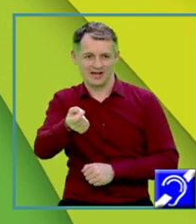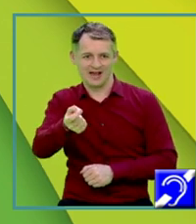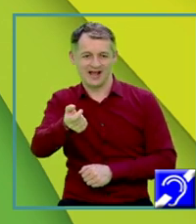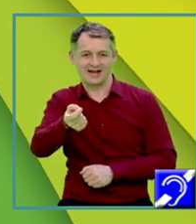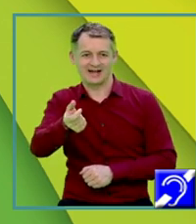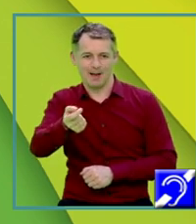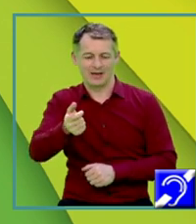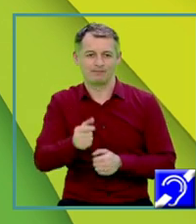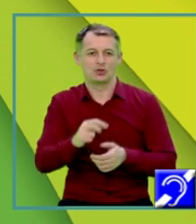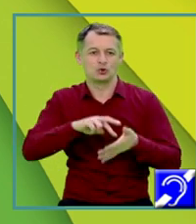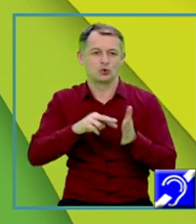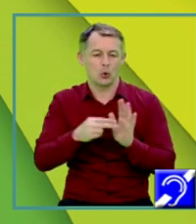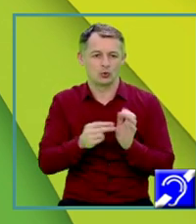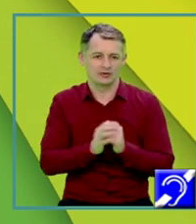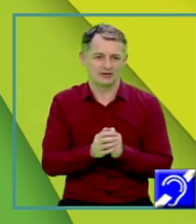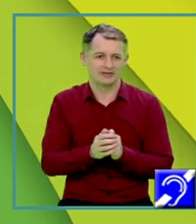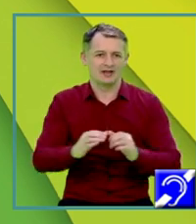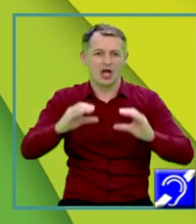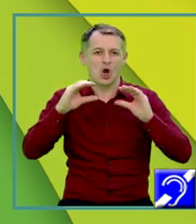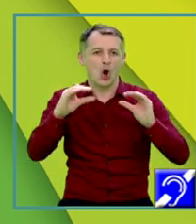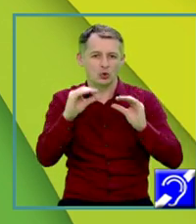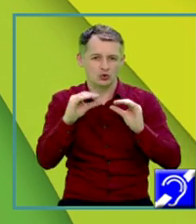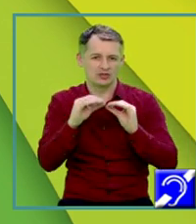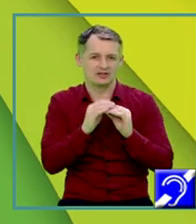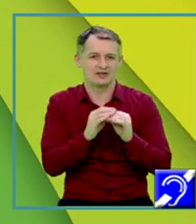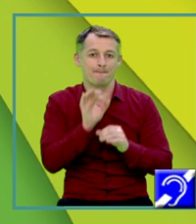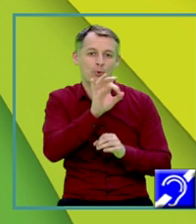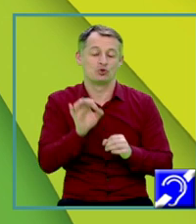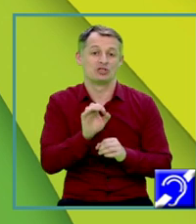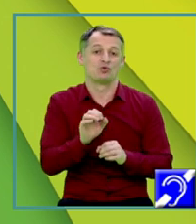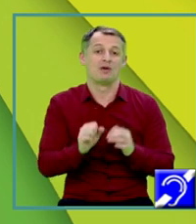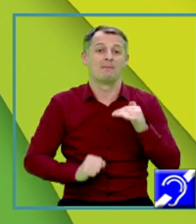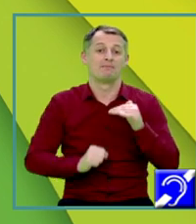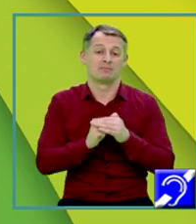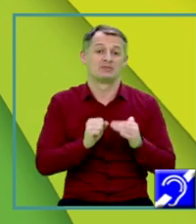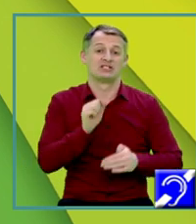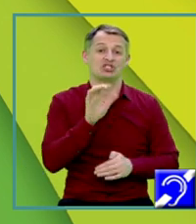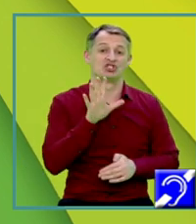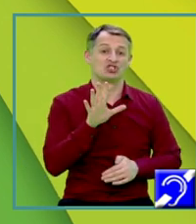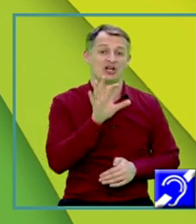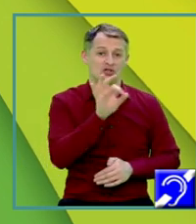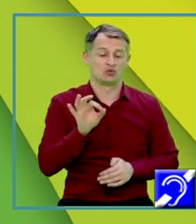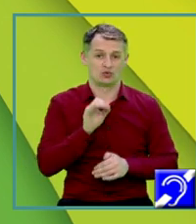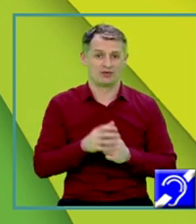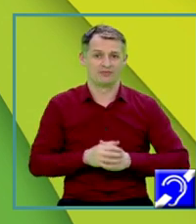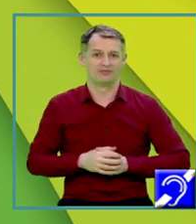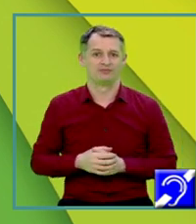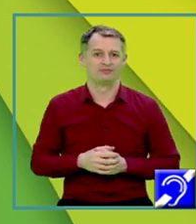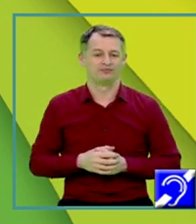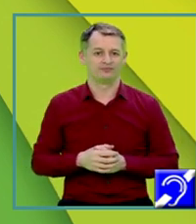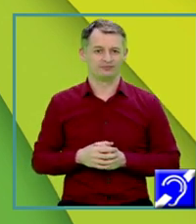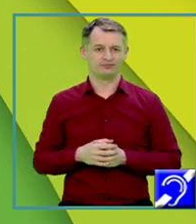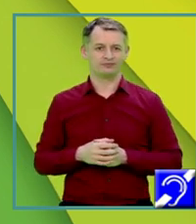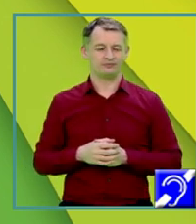soluție, concentrație procentuală masică 5%, se evaporă apă, automat obținem